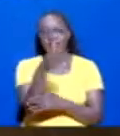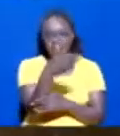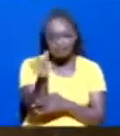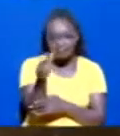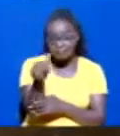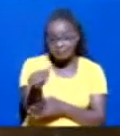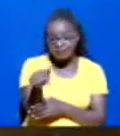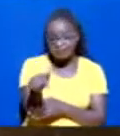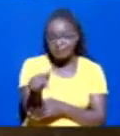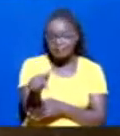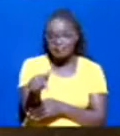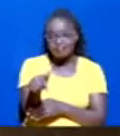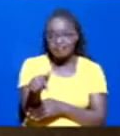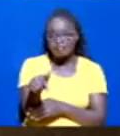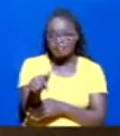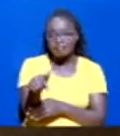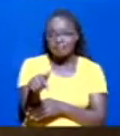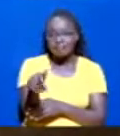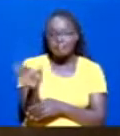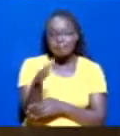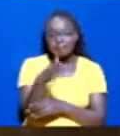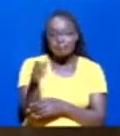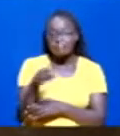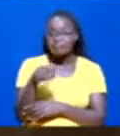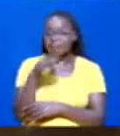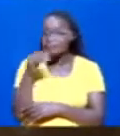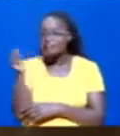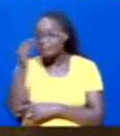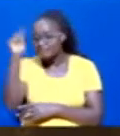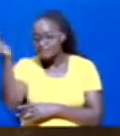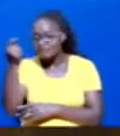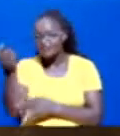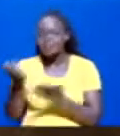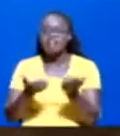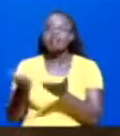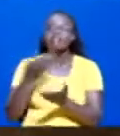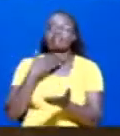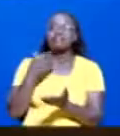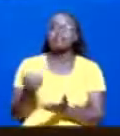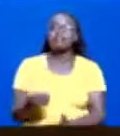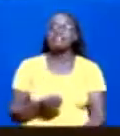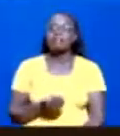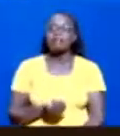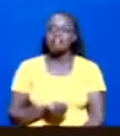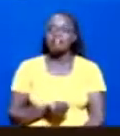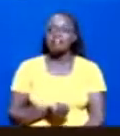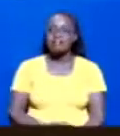tunakula bendera bwana mzee. Biashara tunataka.